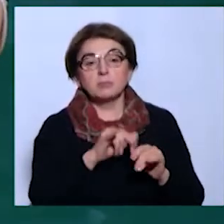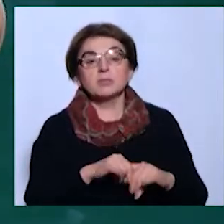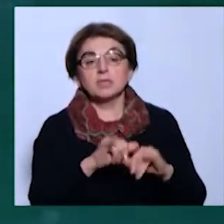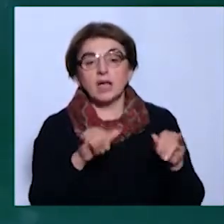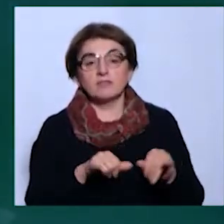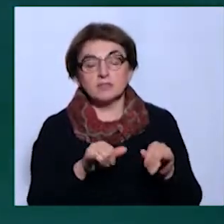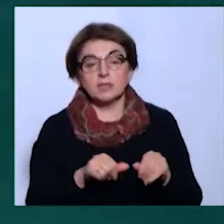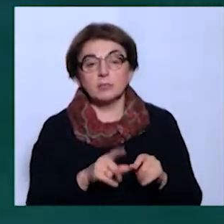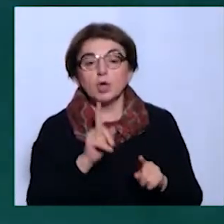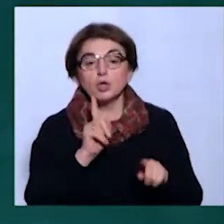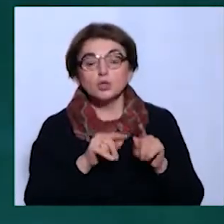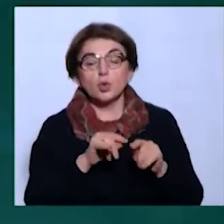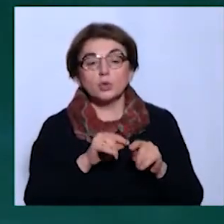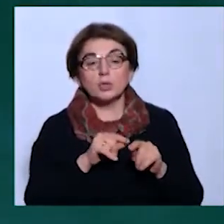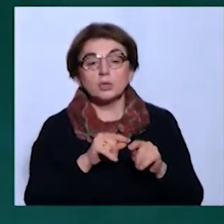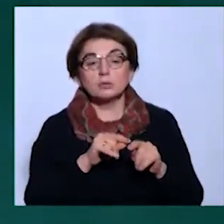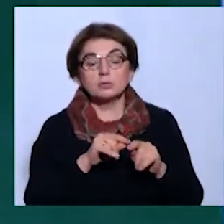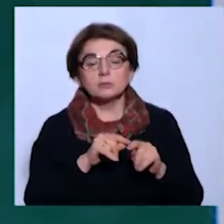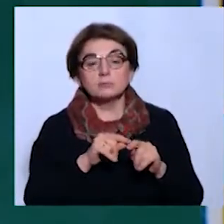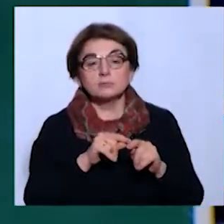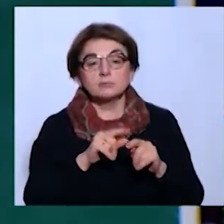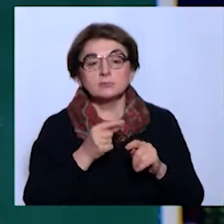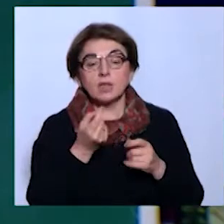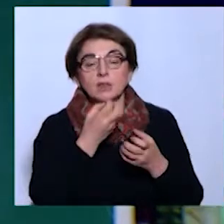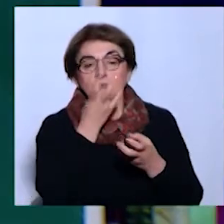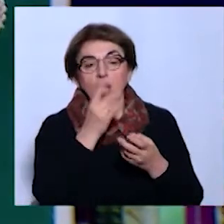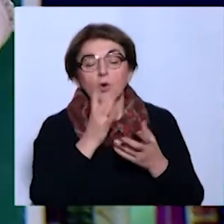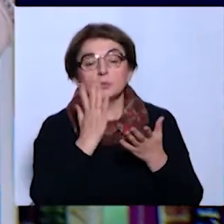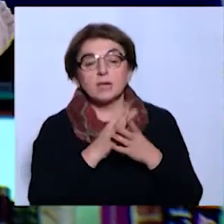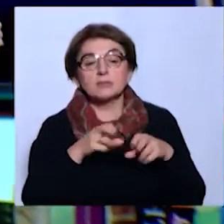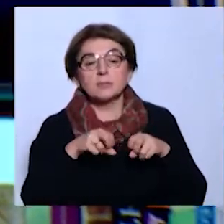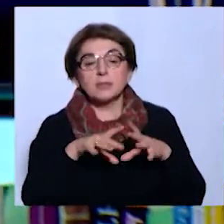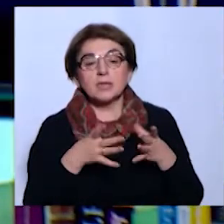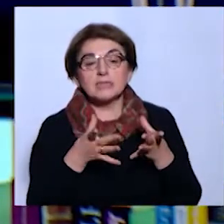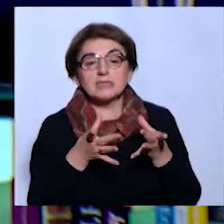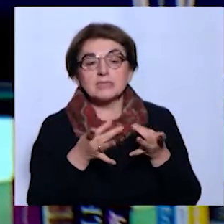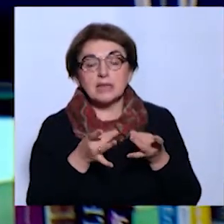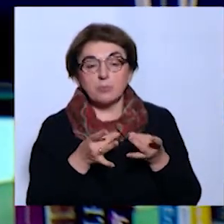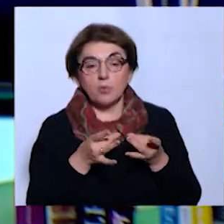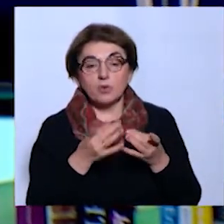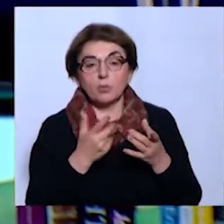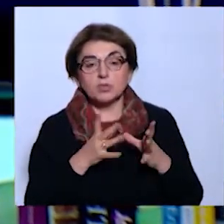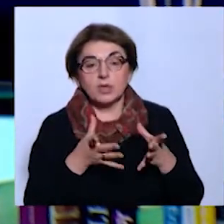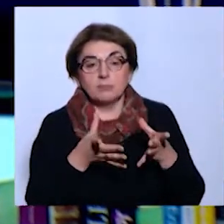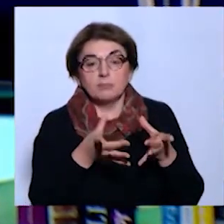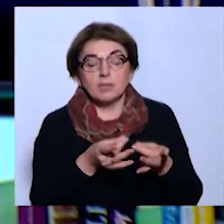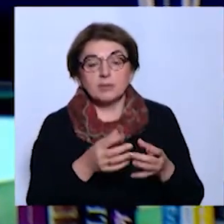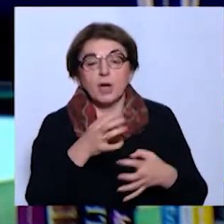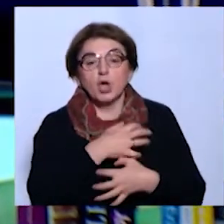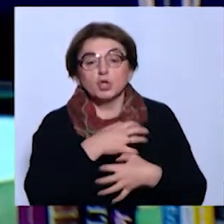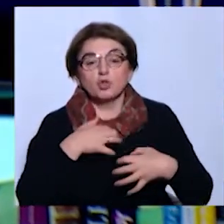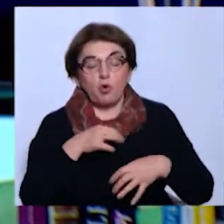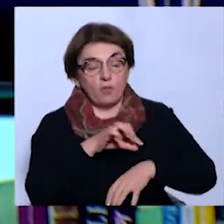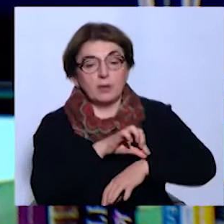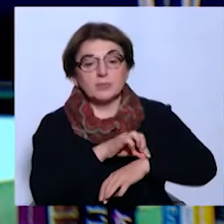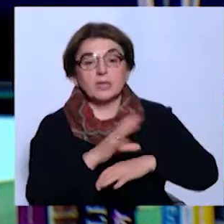ამისა, ზოგიერთ ნაყოფს აქვს წებოვანი წარმონაქმნი, რითაც ეწებება ცხოველების